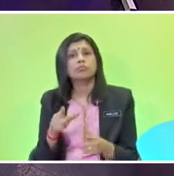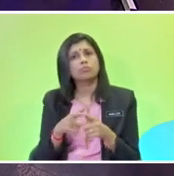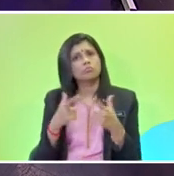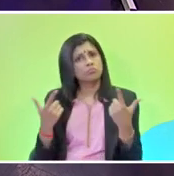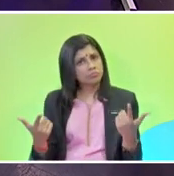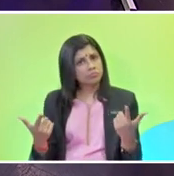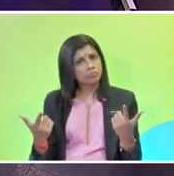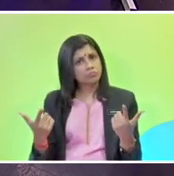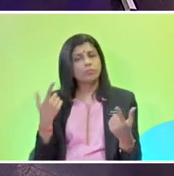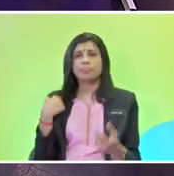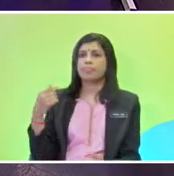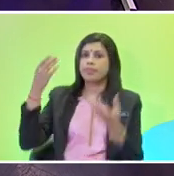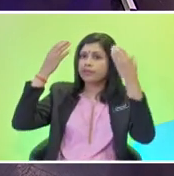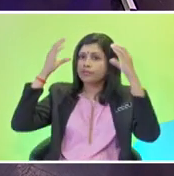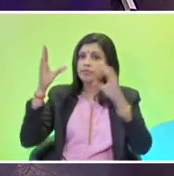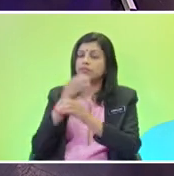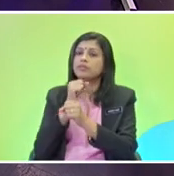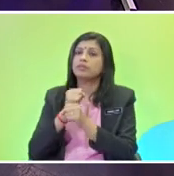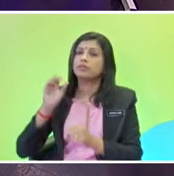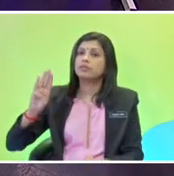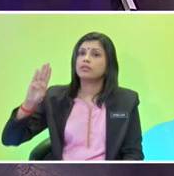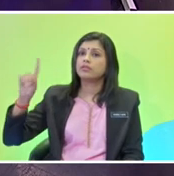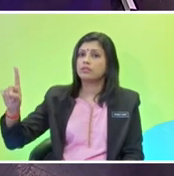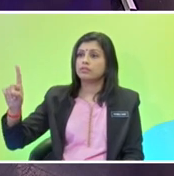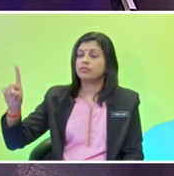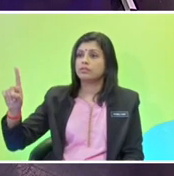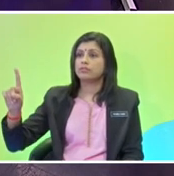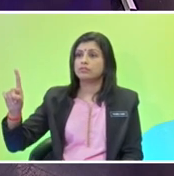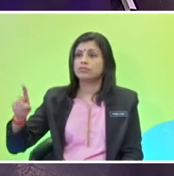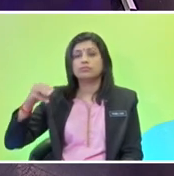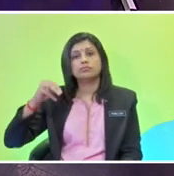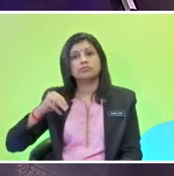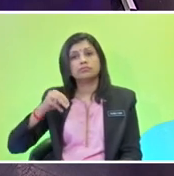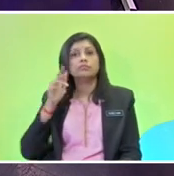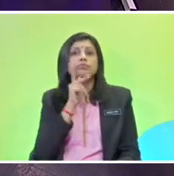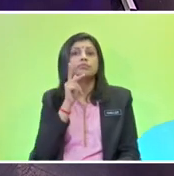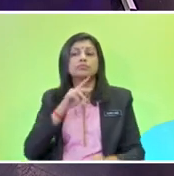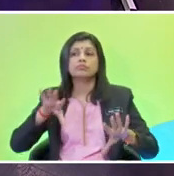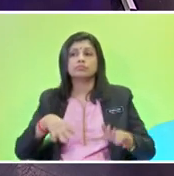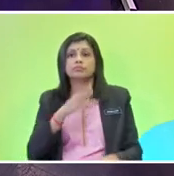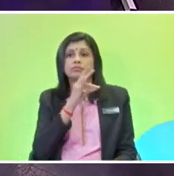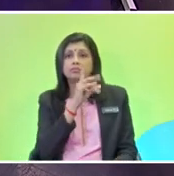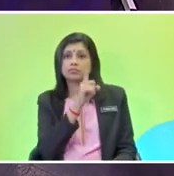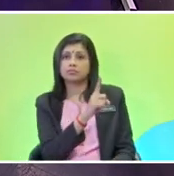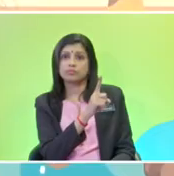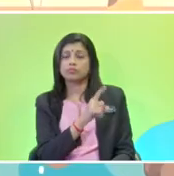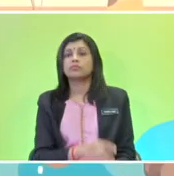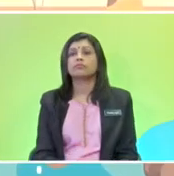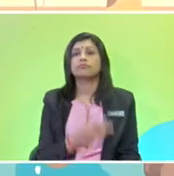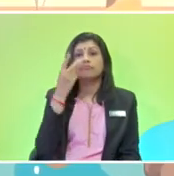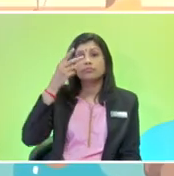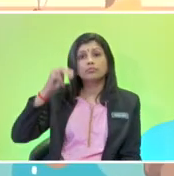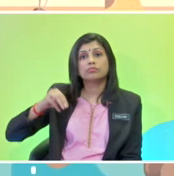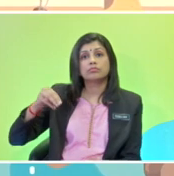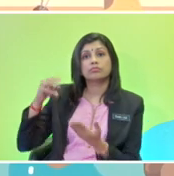kena kira dari kiri ke kanan. Baru jawapan kita betul. Macam mana adik-adik di dalam Google Meet? Boleh tak tunjukkan jawapan